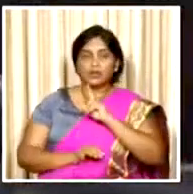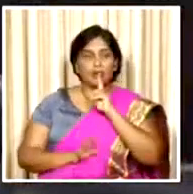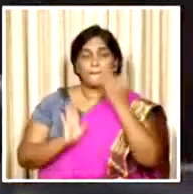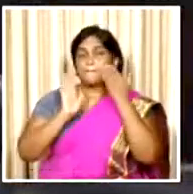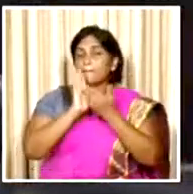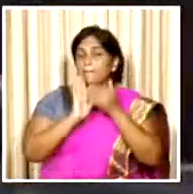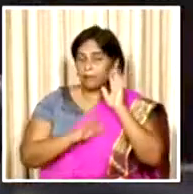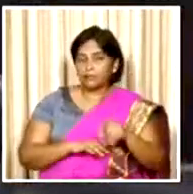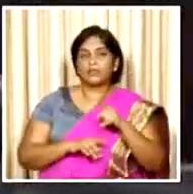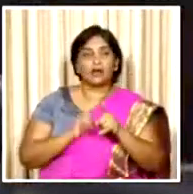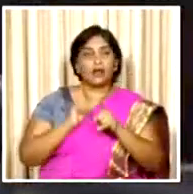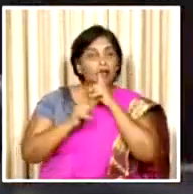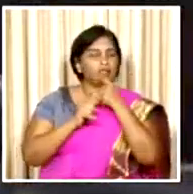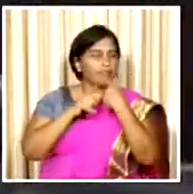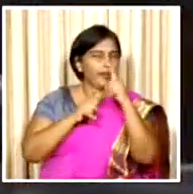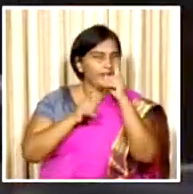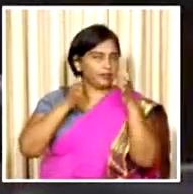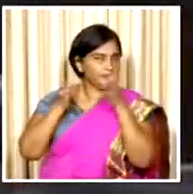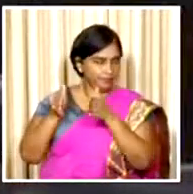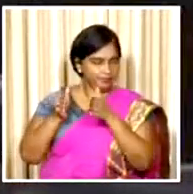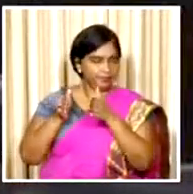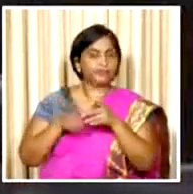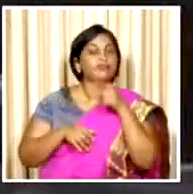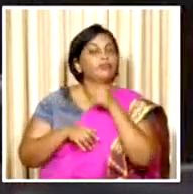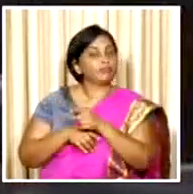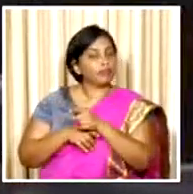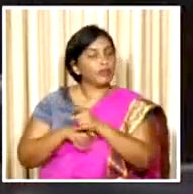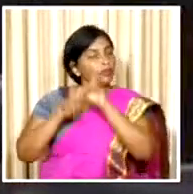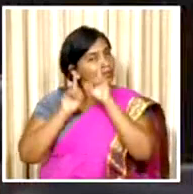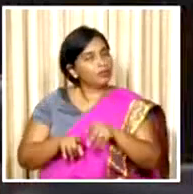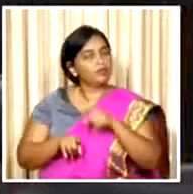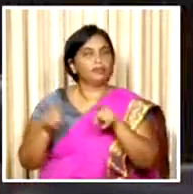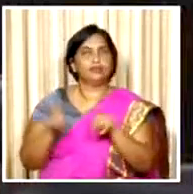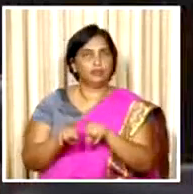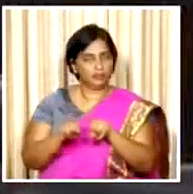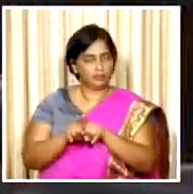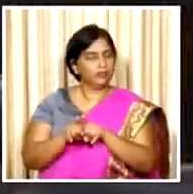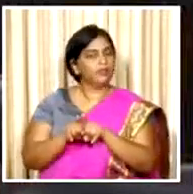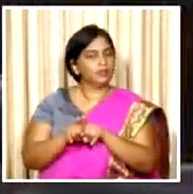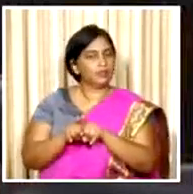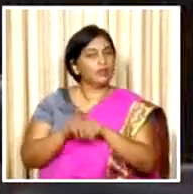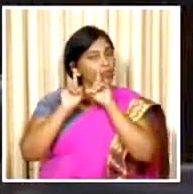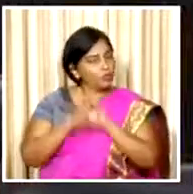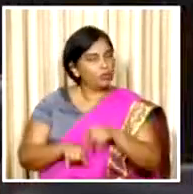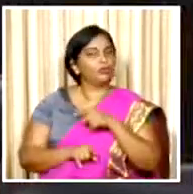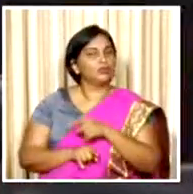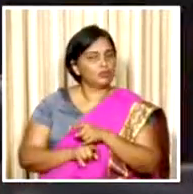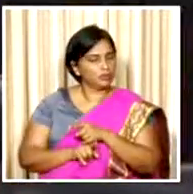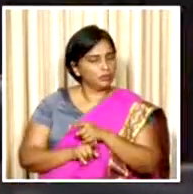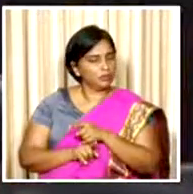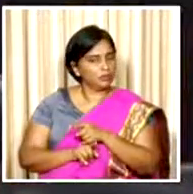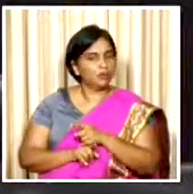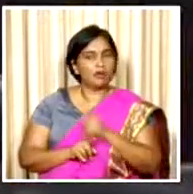පෙන්නුම් කරන්න පුළුවන් කතාවේ එක කොටසක් පමණ. එතකොට ඒ විදියට